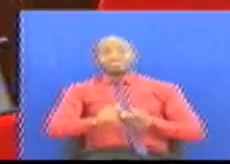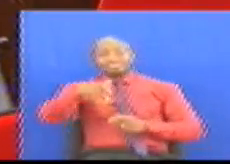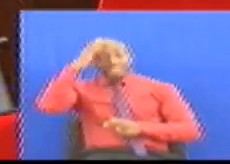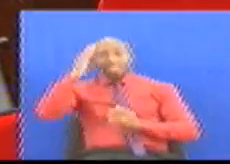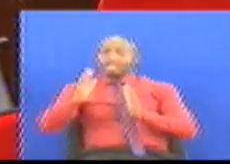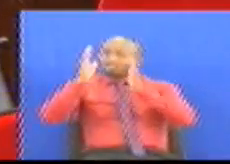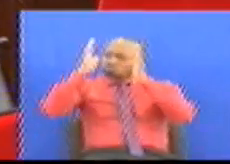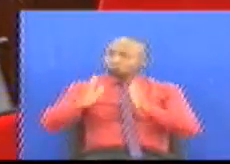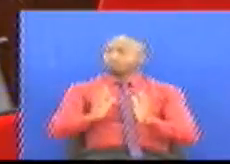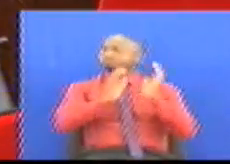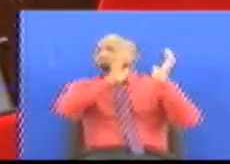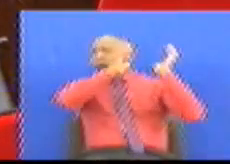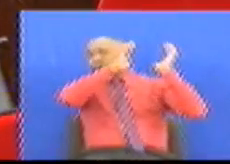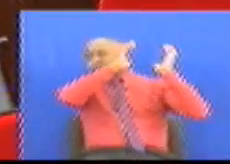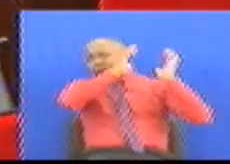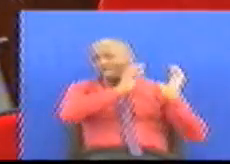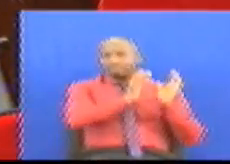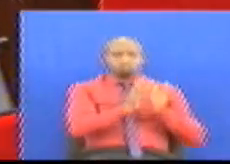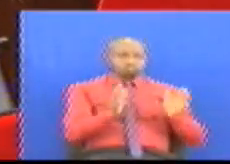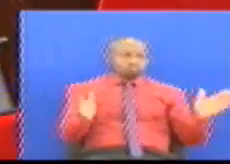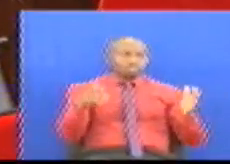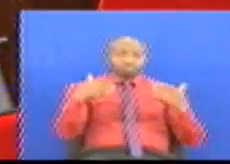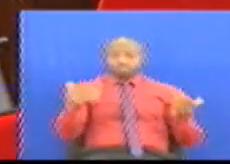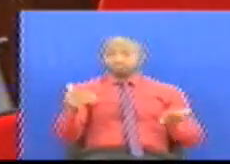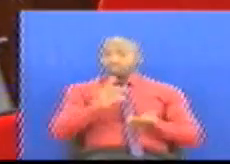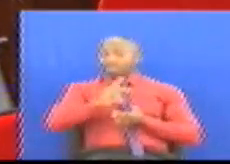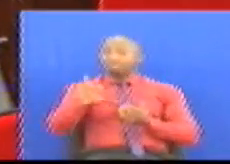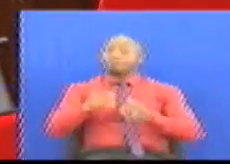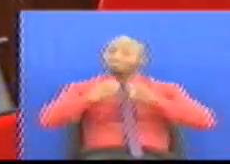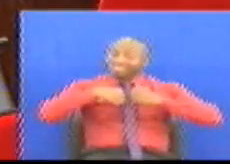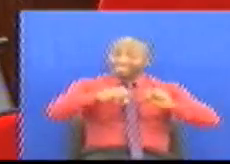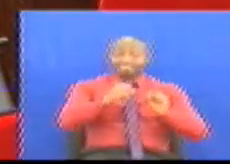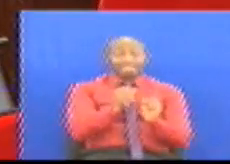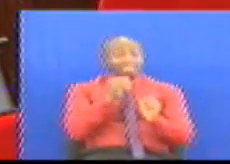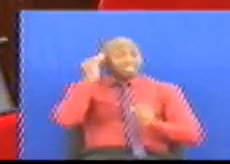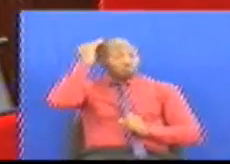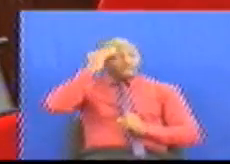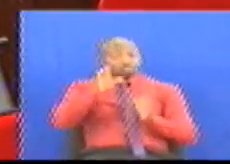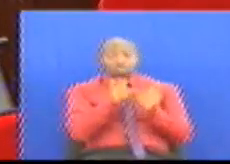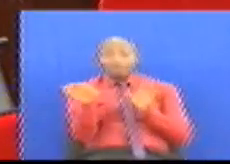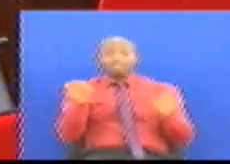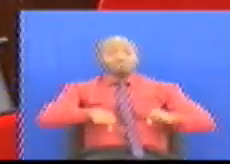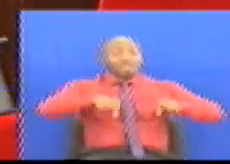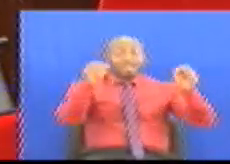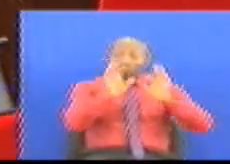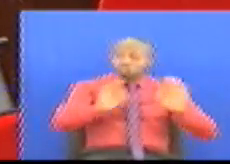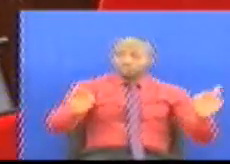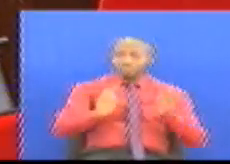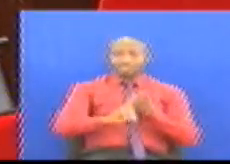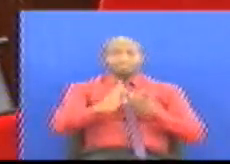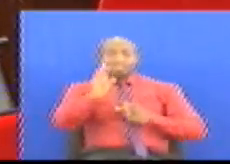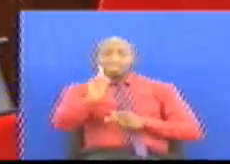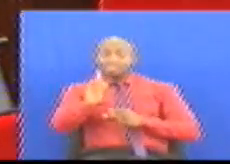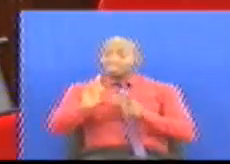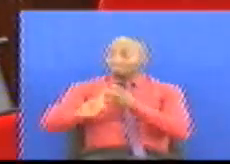mkubwa. Lakini mngekuwa mmetekeleza dhana ya decentralization by devolution vizuri, kwa maana ya D by D,